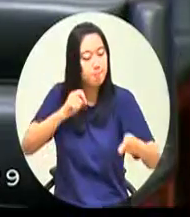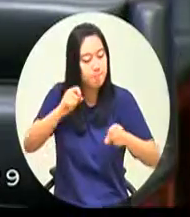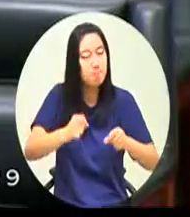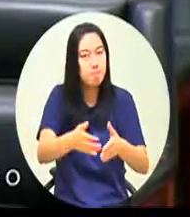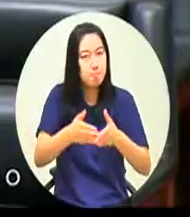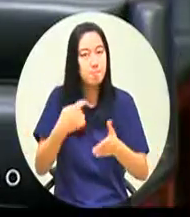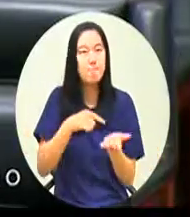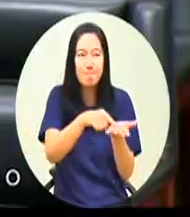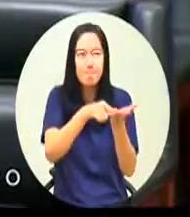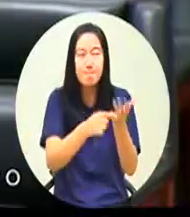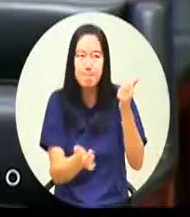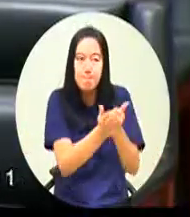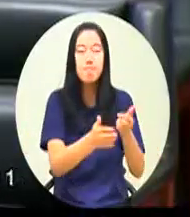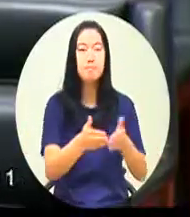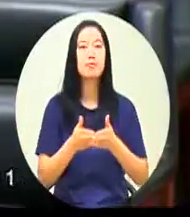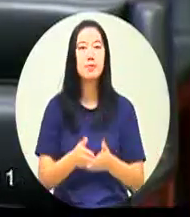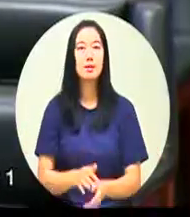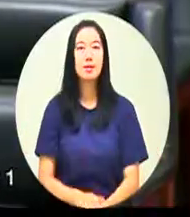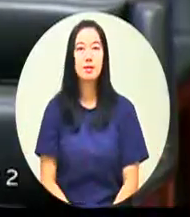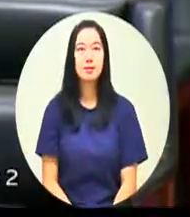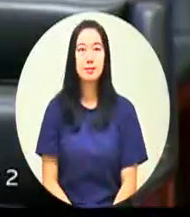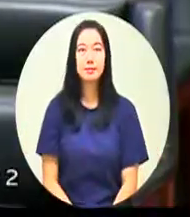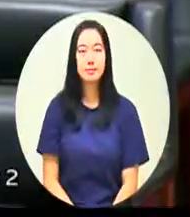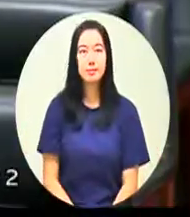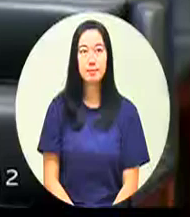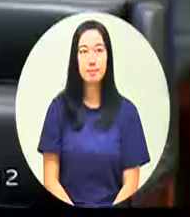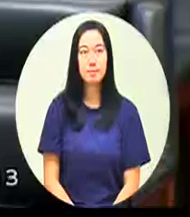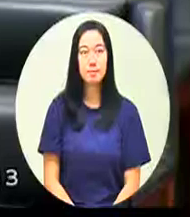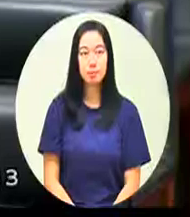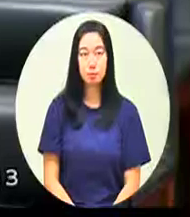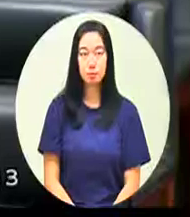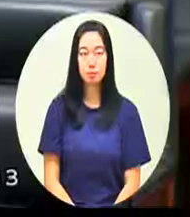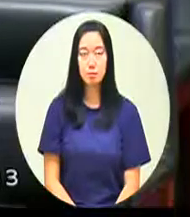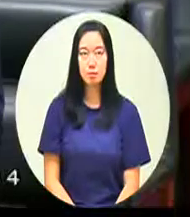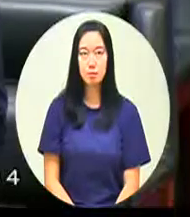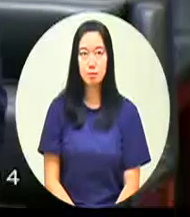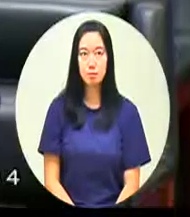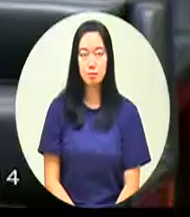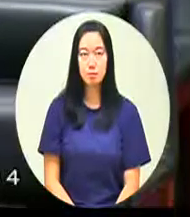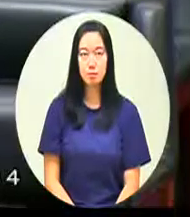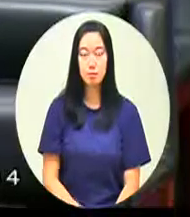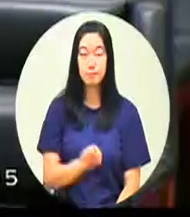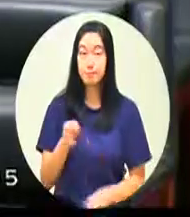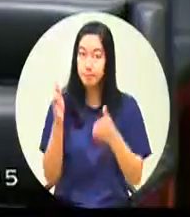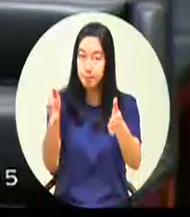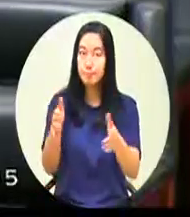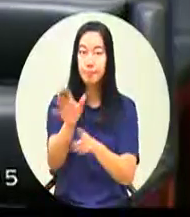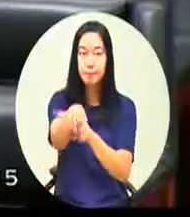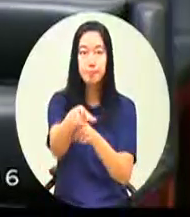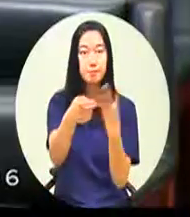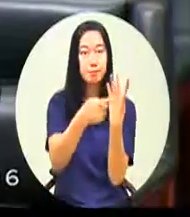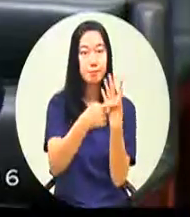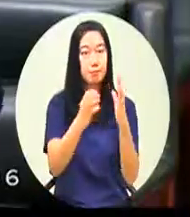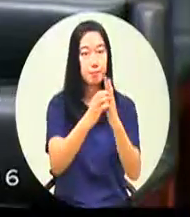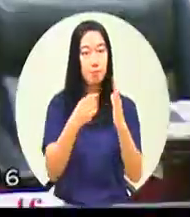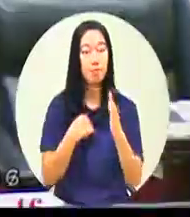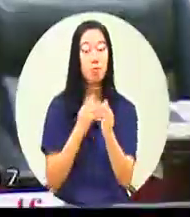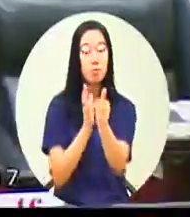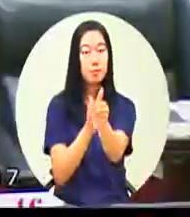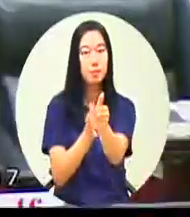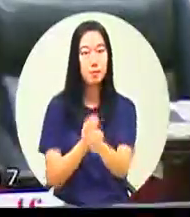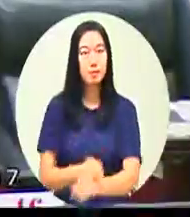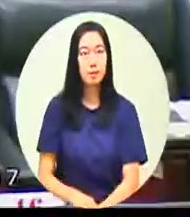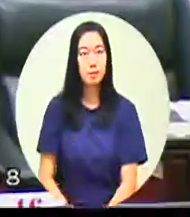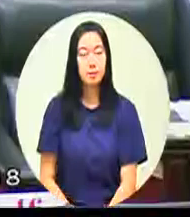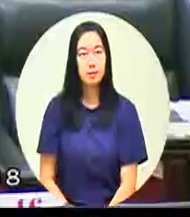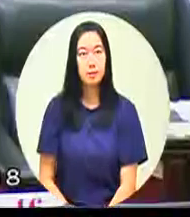争取吼，但只谢谢咱水利局吼，啊，针对着咱农业局吼，我要请教吼，咱